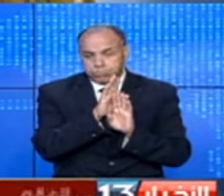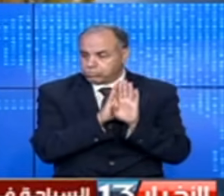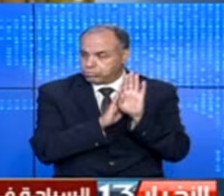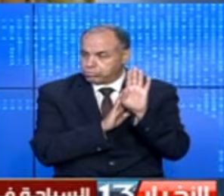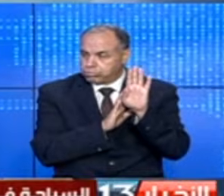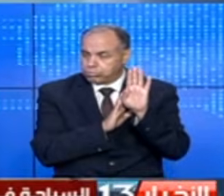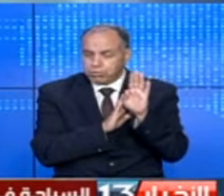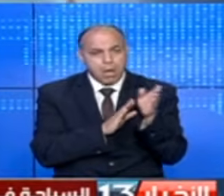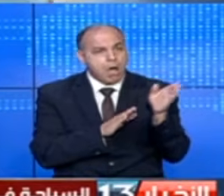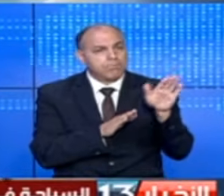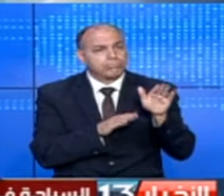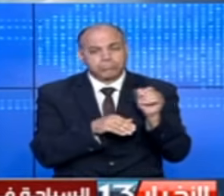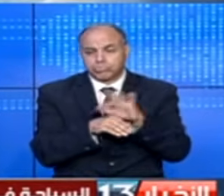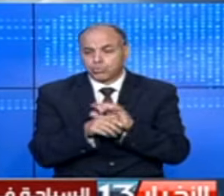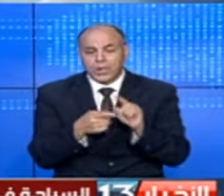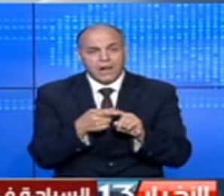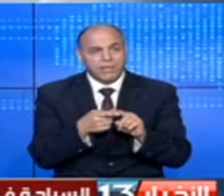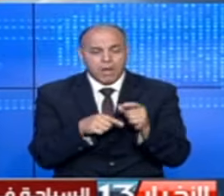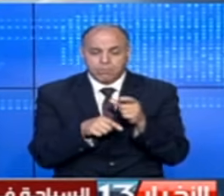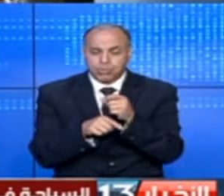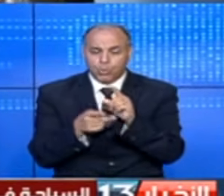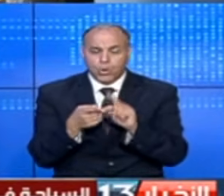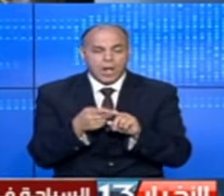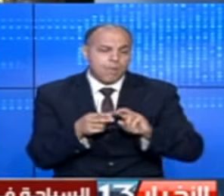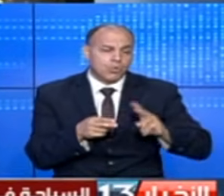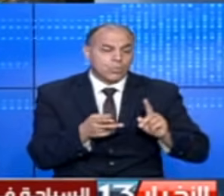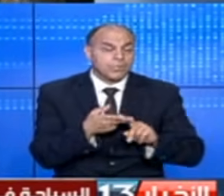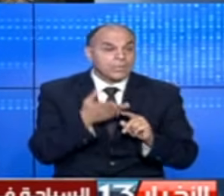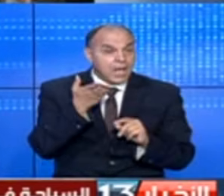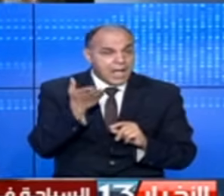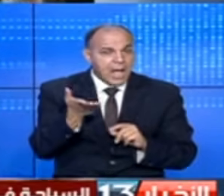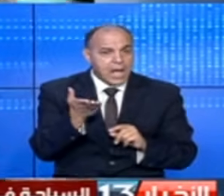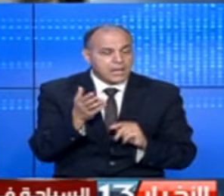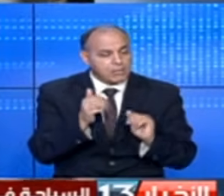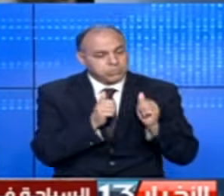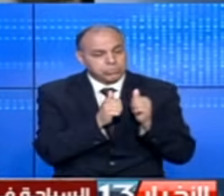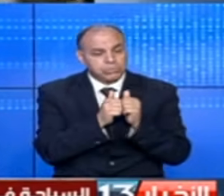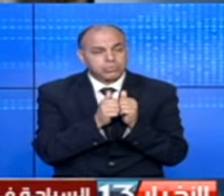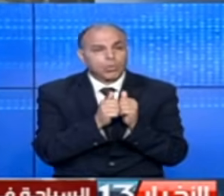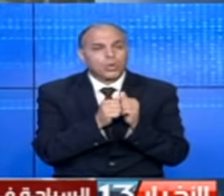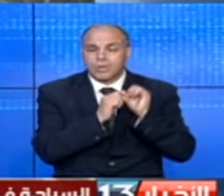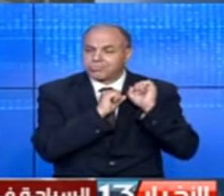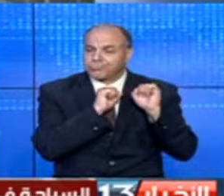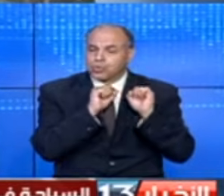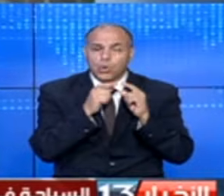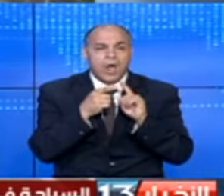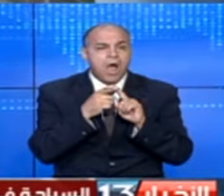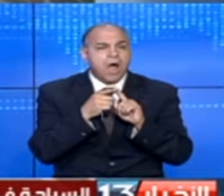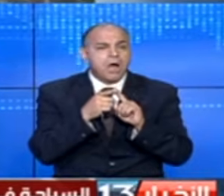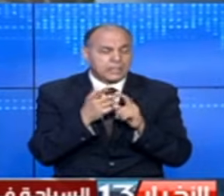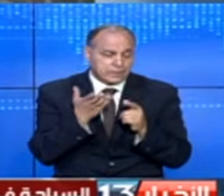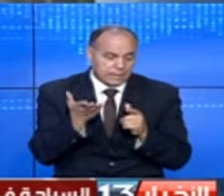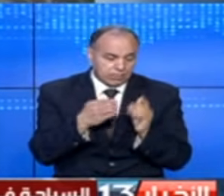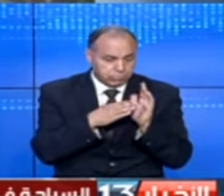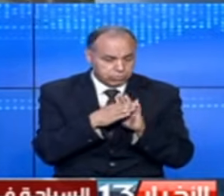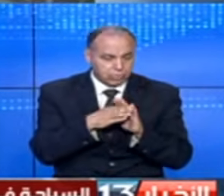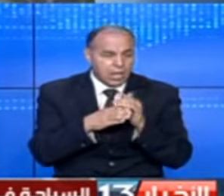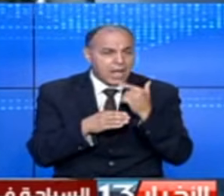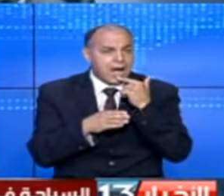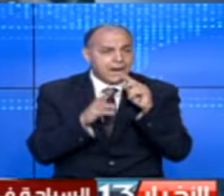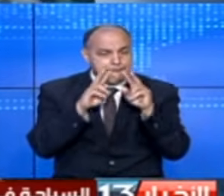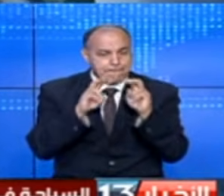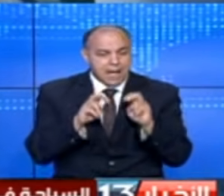حصيلة ضحايا هذا الفيروس وسلالاته المتحورة وما رافقها من قيود وإجراءات وقائية، أفادت